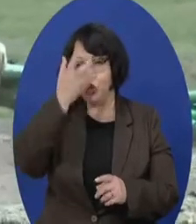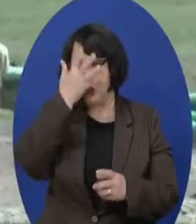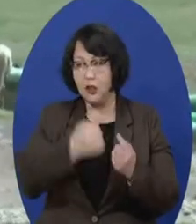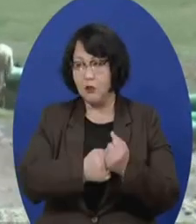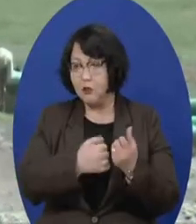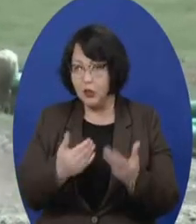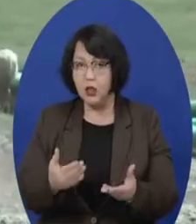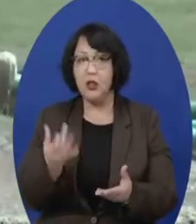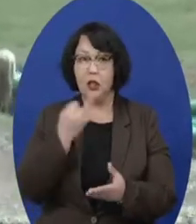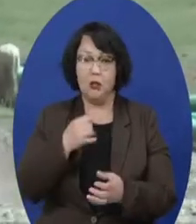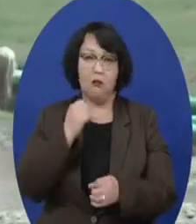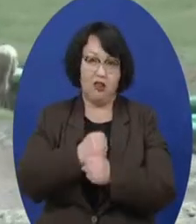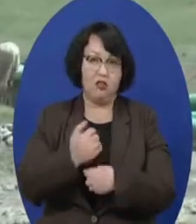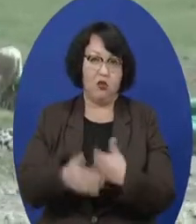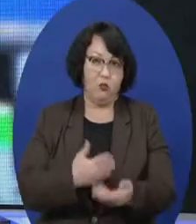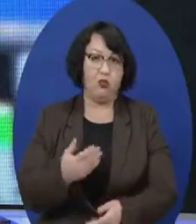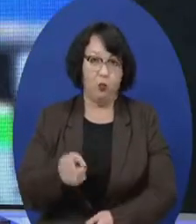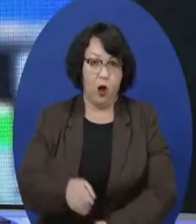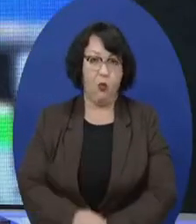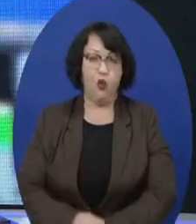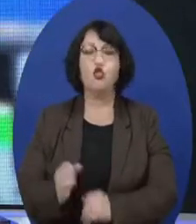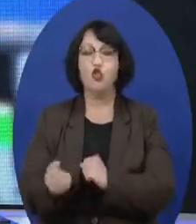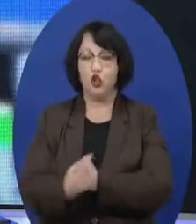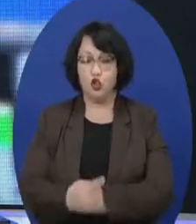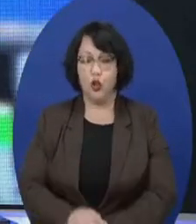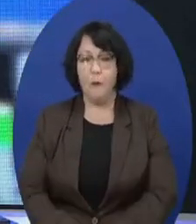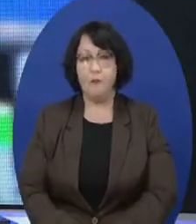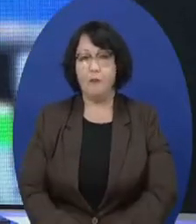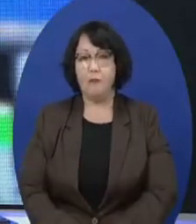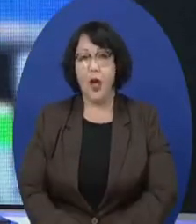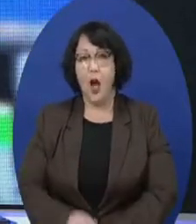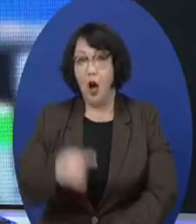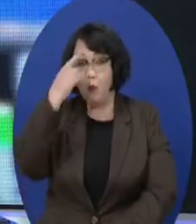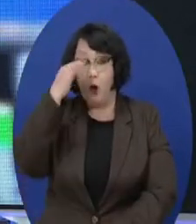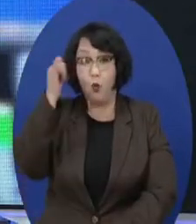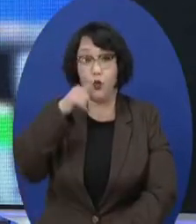алдагдлыг бачлаа. За энэ хүү Монгол Улсын ерөнхий сайд